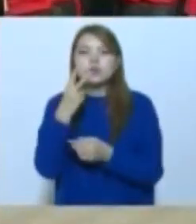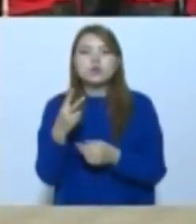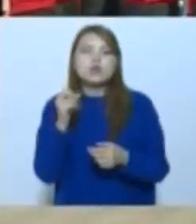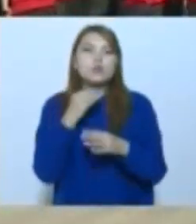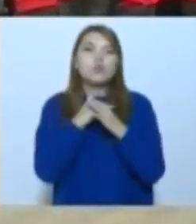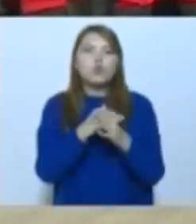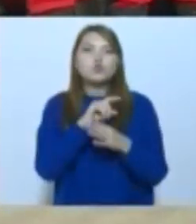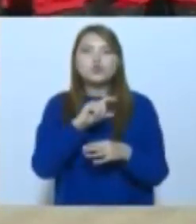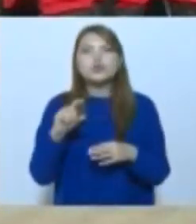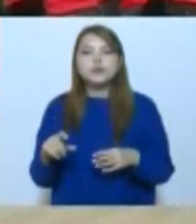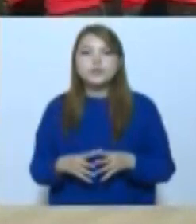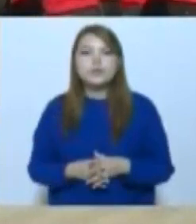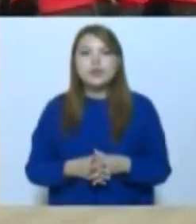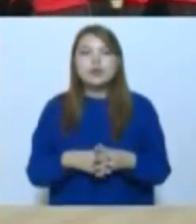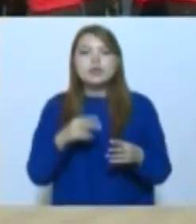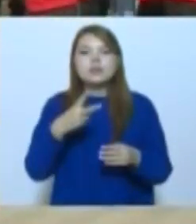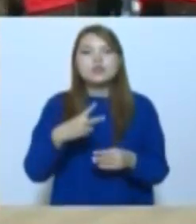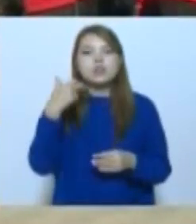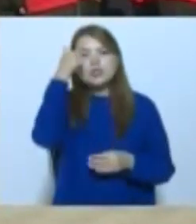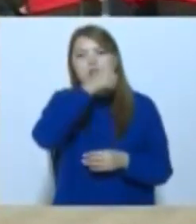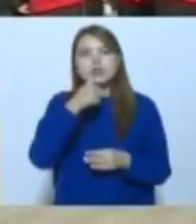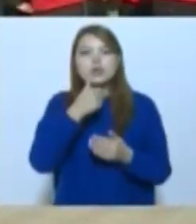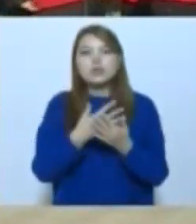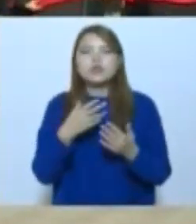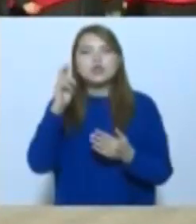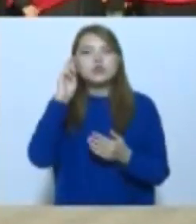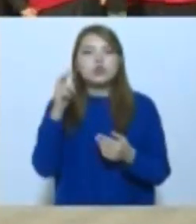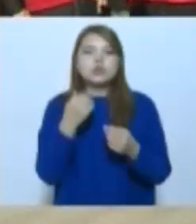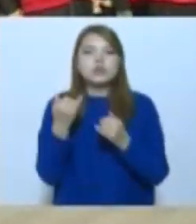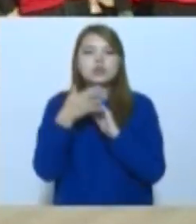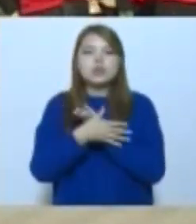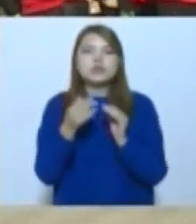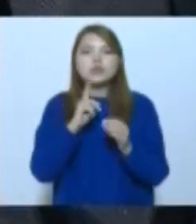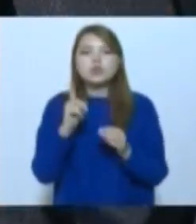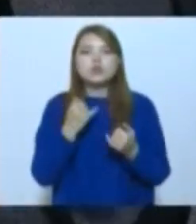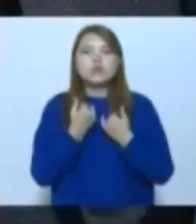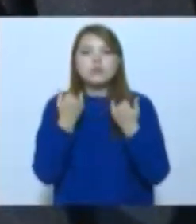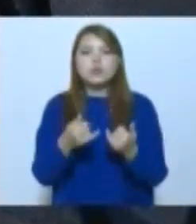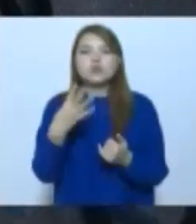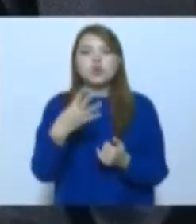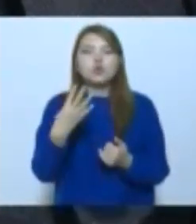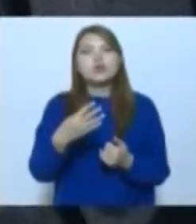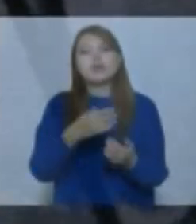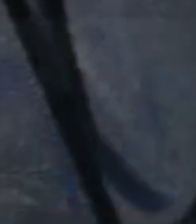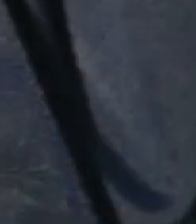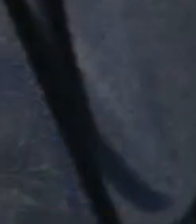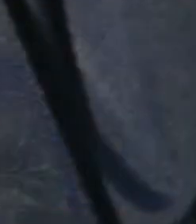оказания помощи другим. В 2023 году за счет местного бюджета к нам через лизинг поступило около 40 единиц техники.